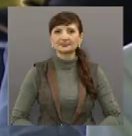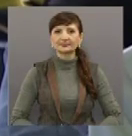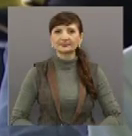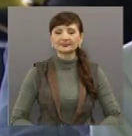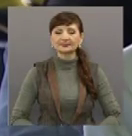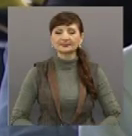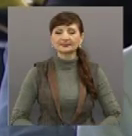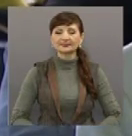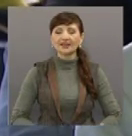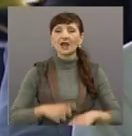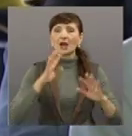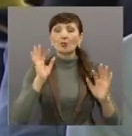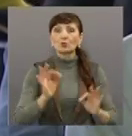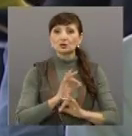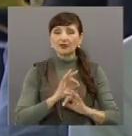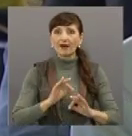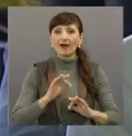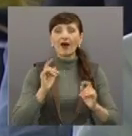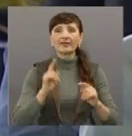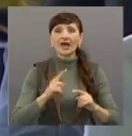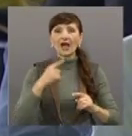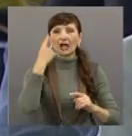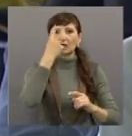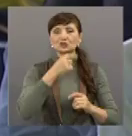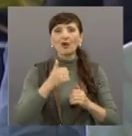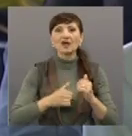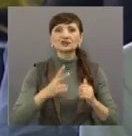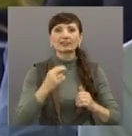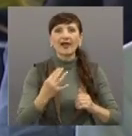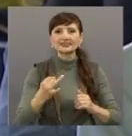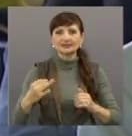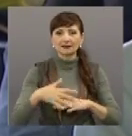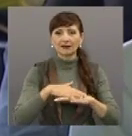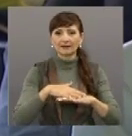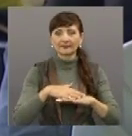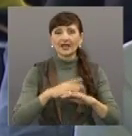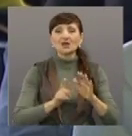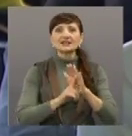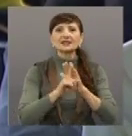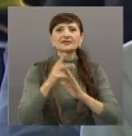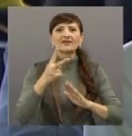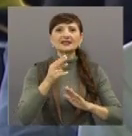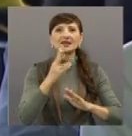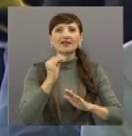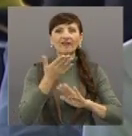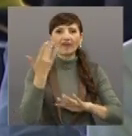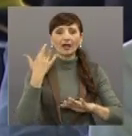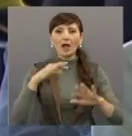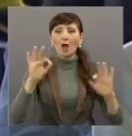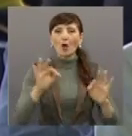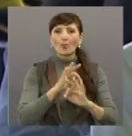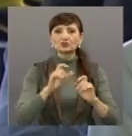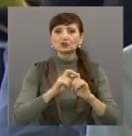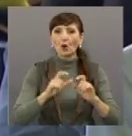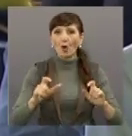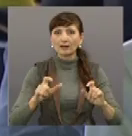Принадлежность, этномузыка, она как бы лицо каждой нации. Но вот зародившиеся в 20 веке вот эти композиторские